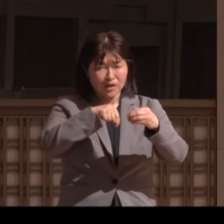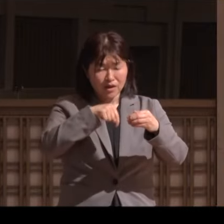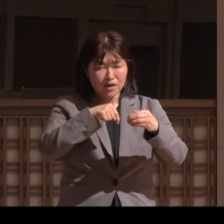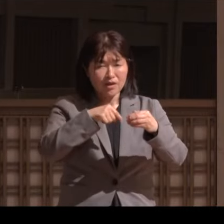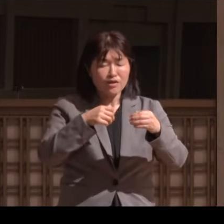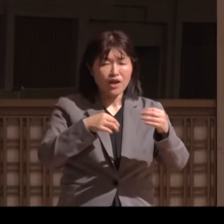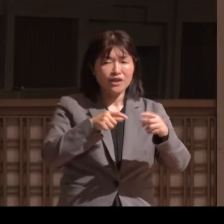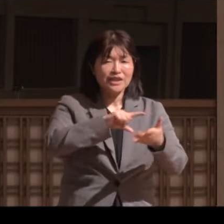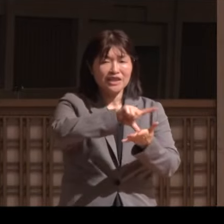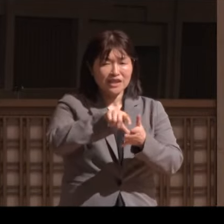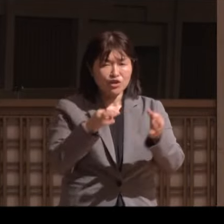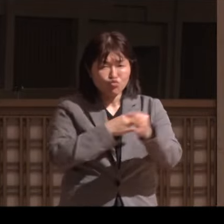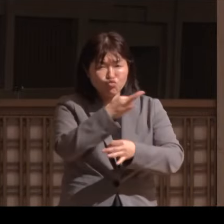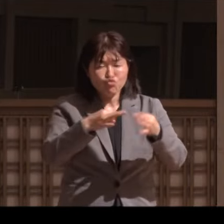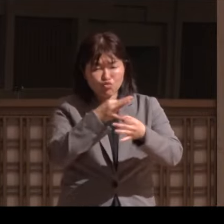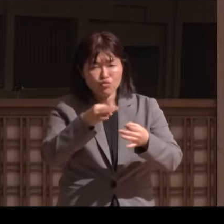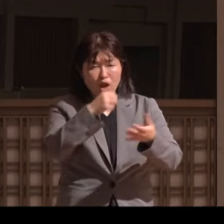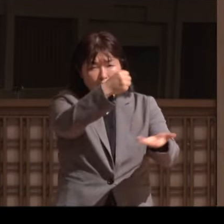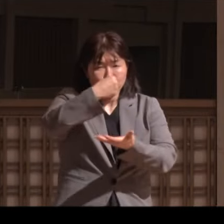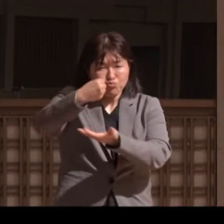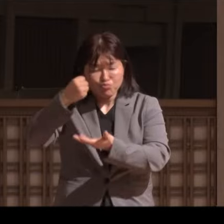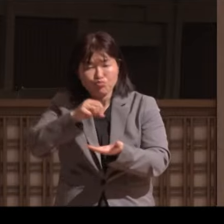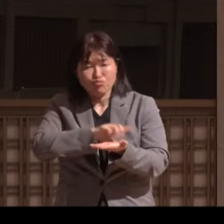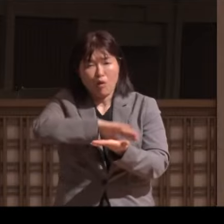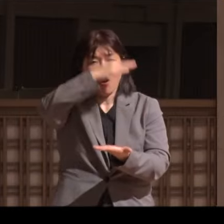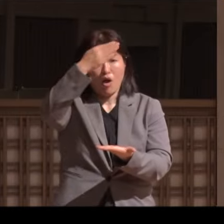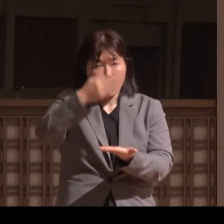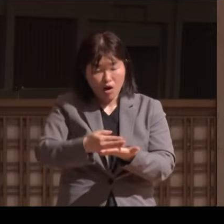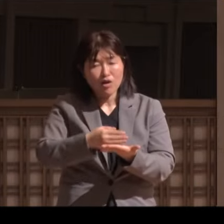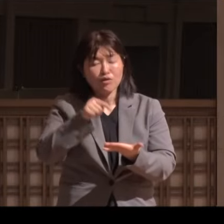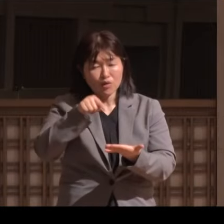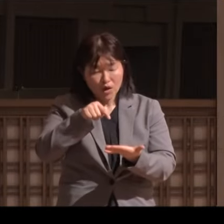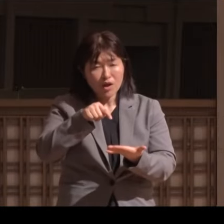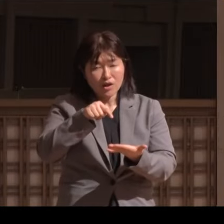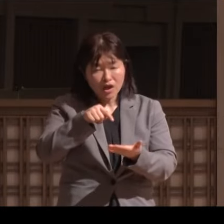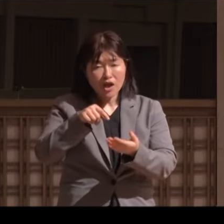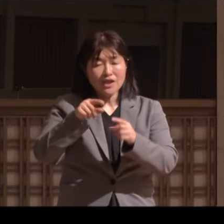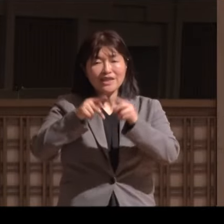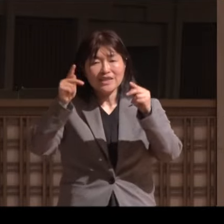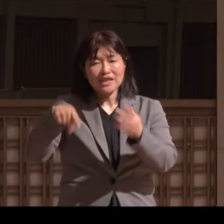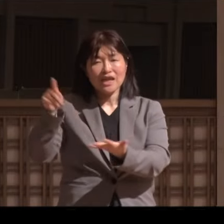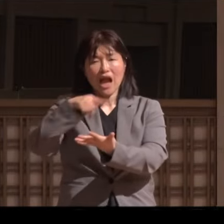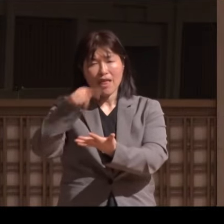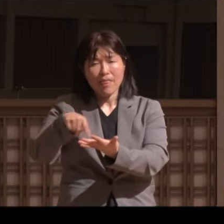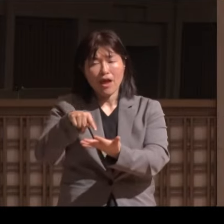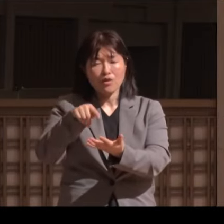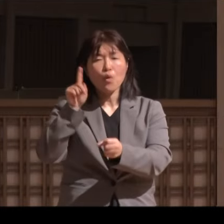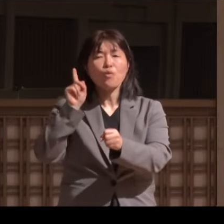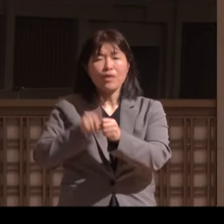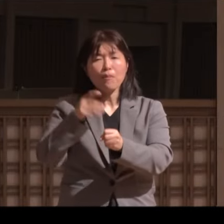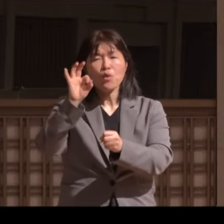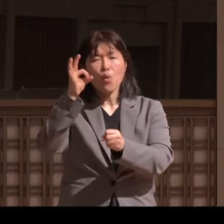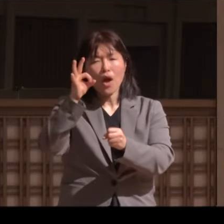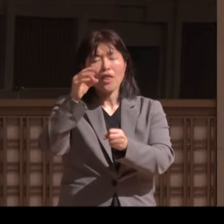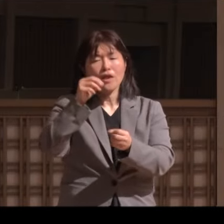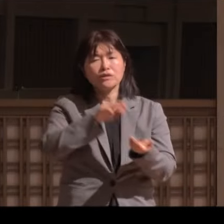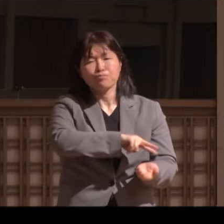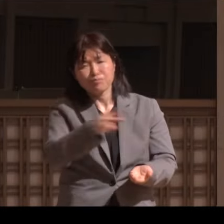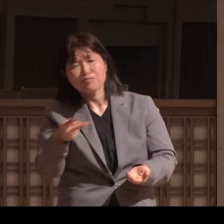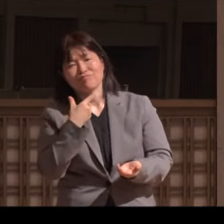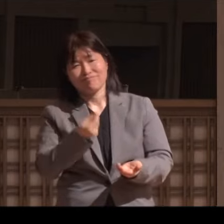地域の運営しながらどんどんですね渋げてそしてそれをさらに地域課題を解決するため進していたくというですねそういった仕組みですのでもう大賛成